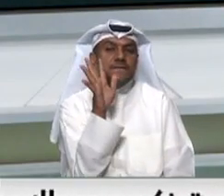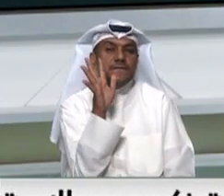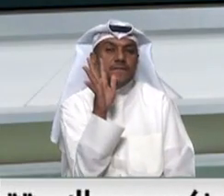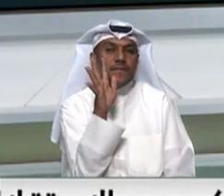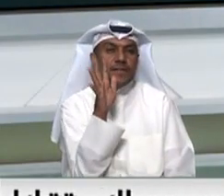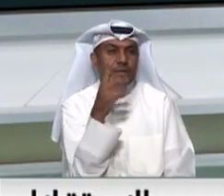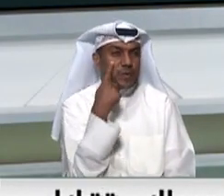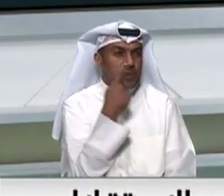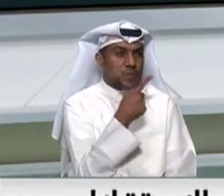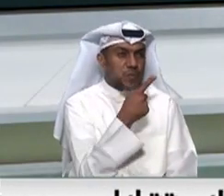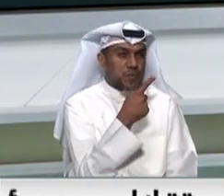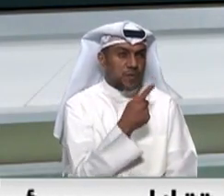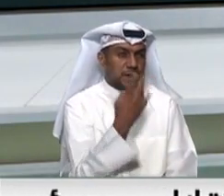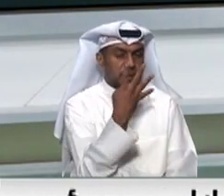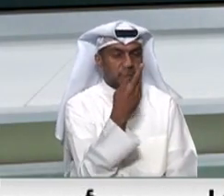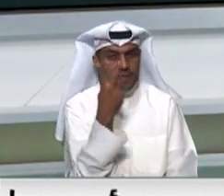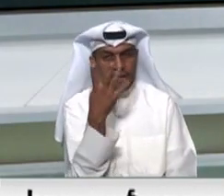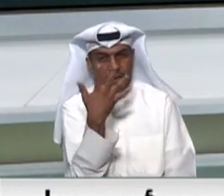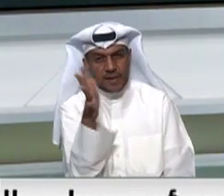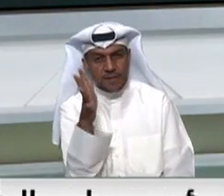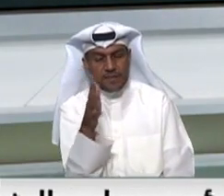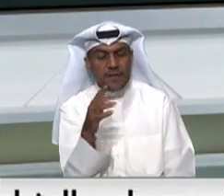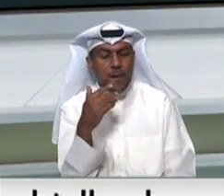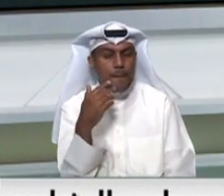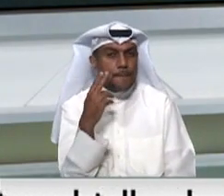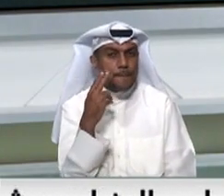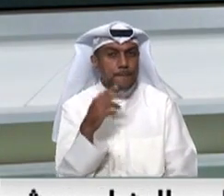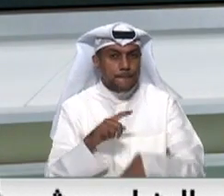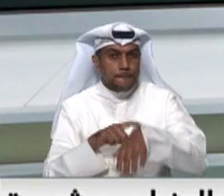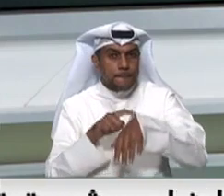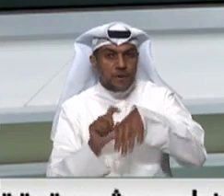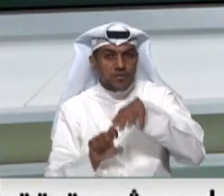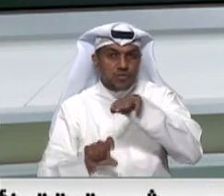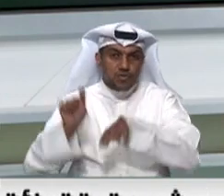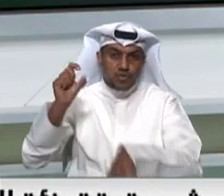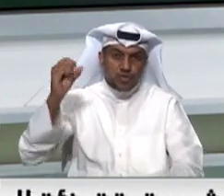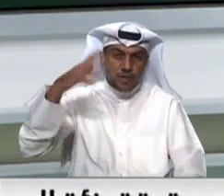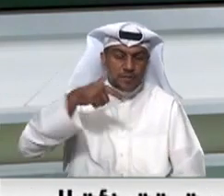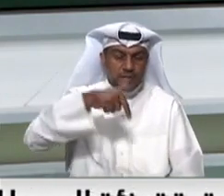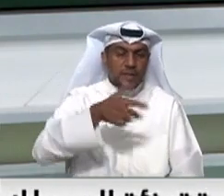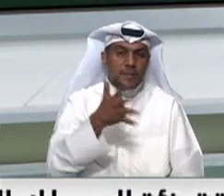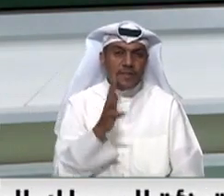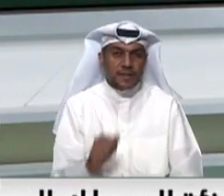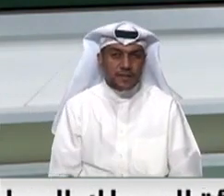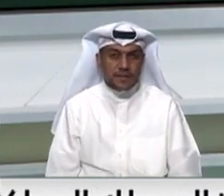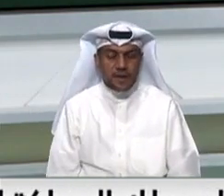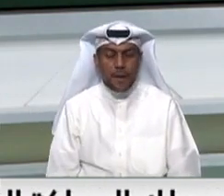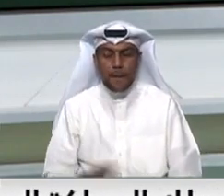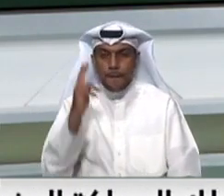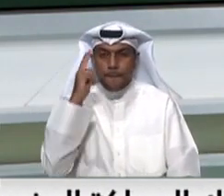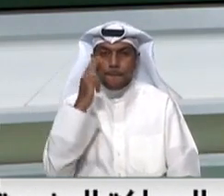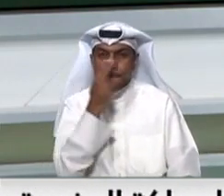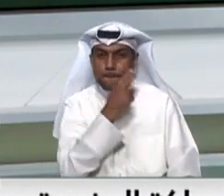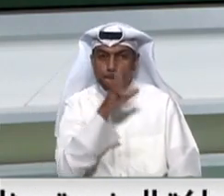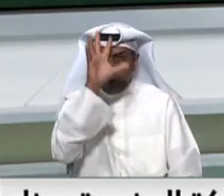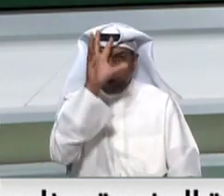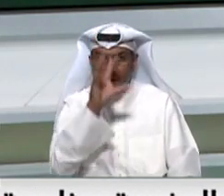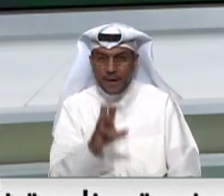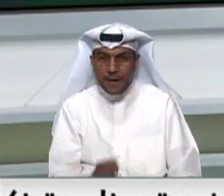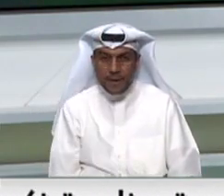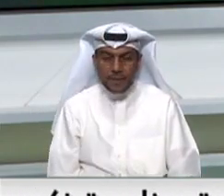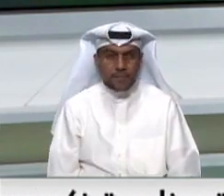لمدينة الكويت الساعة 4:52 دقيقة موعد شروق الشمس، الساعة 6:15 دقيقة موعد أذان المغرب،